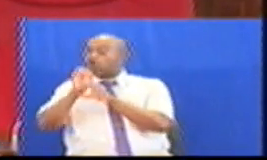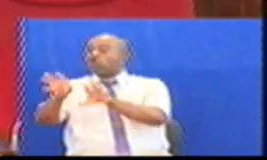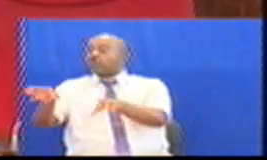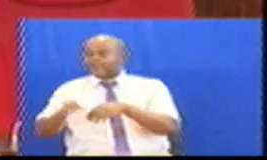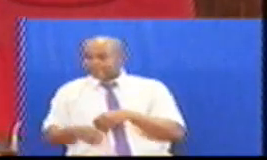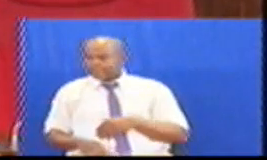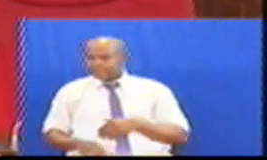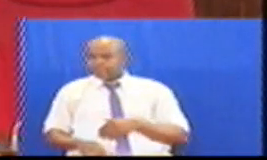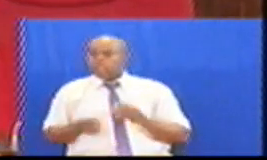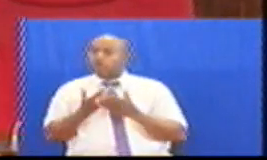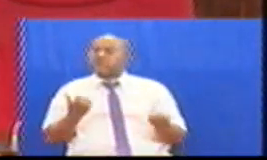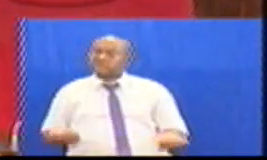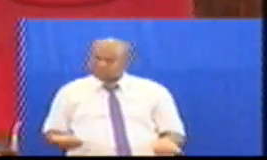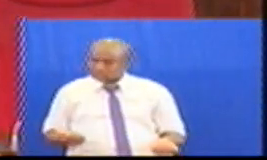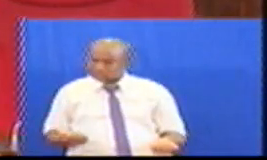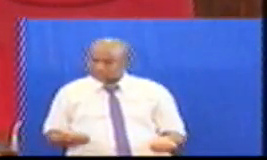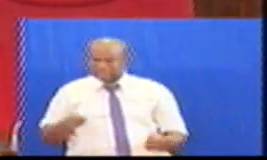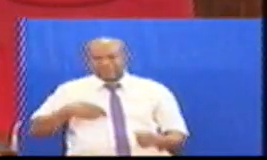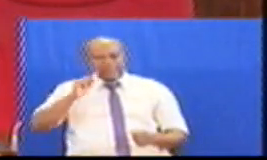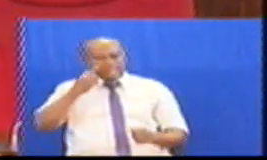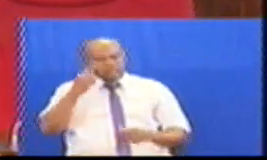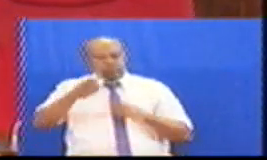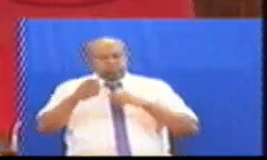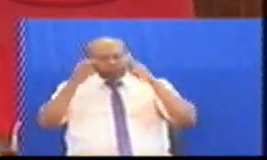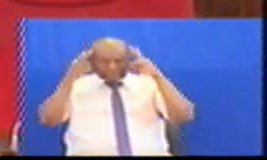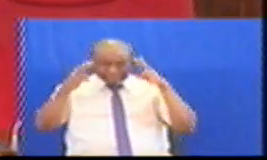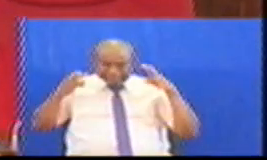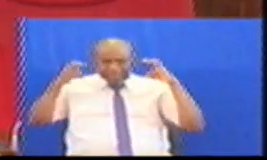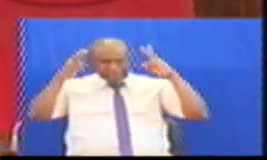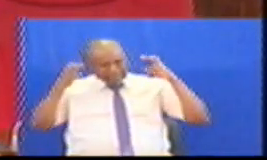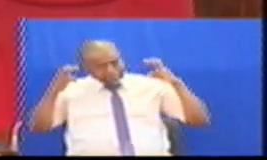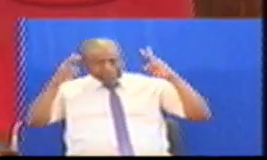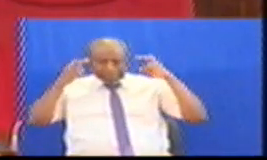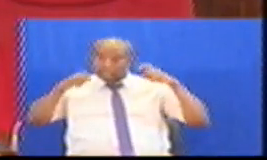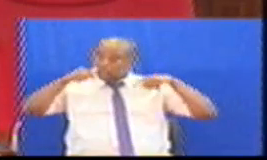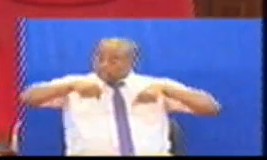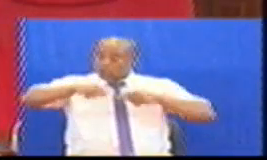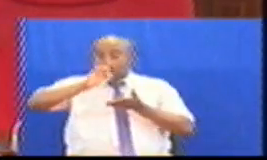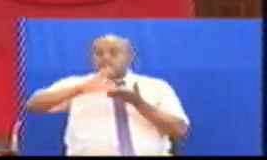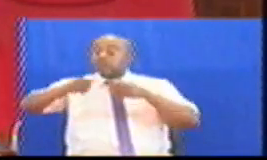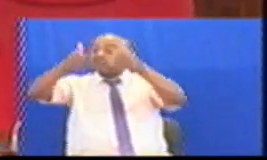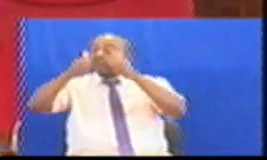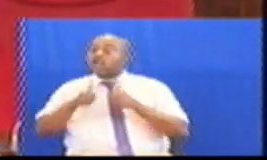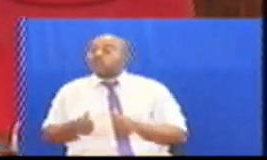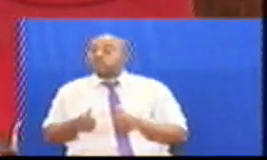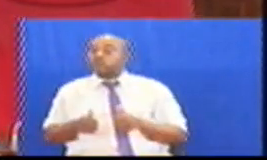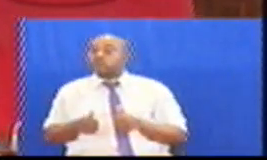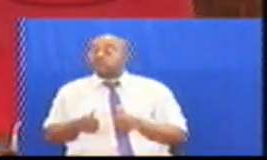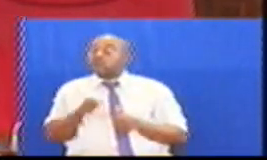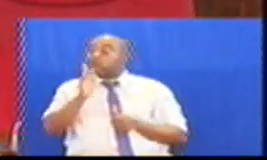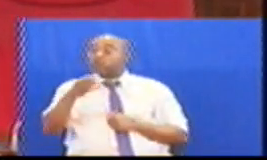Kwa nini nasema haya? Najaribu kutafakari. Leo Dar es Salaam tumetangaziwa kuna